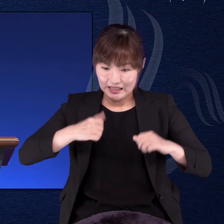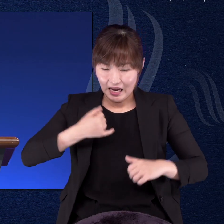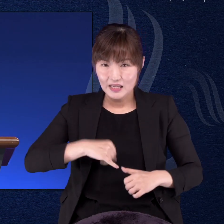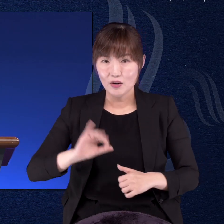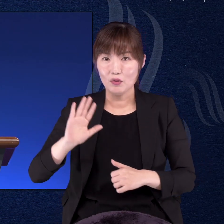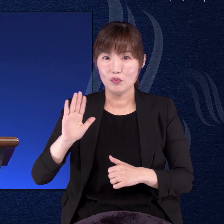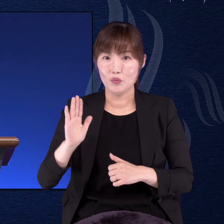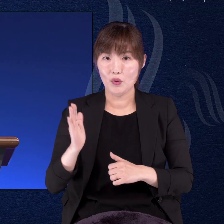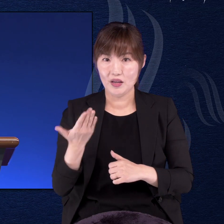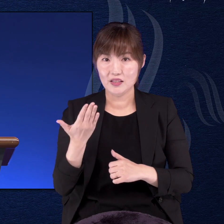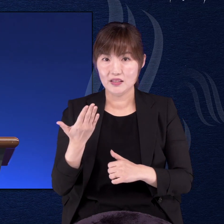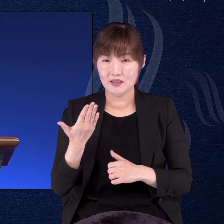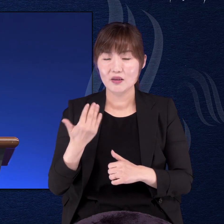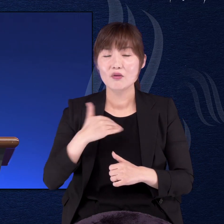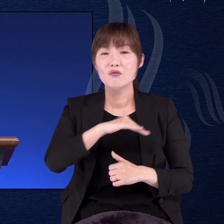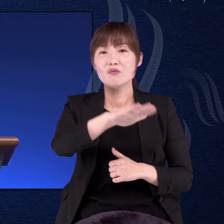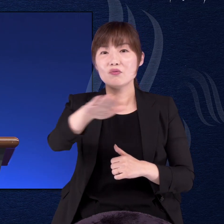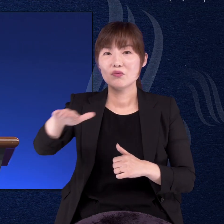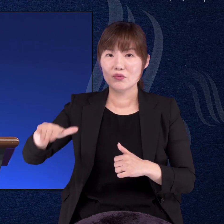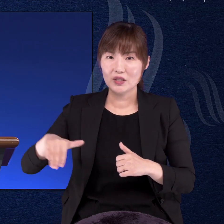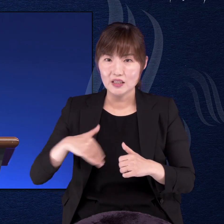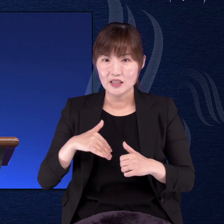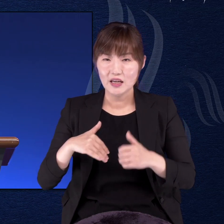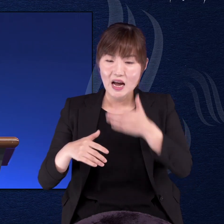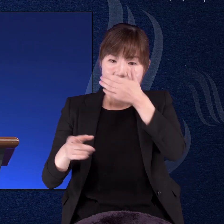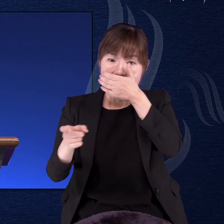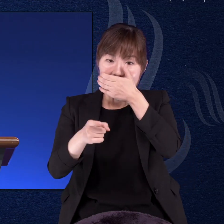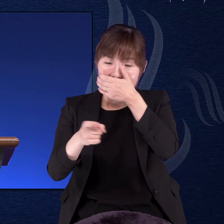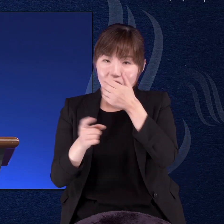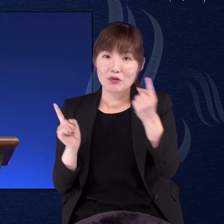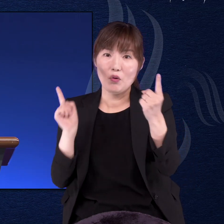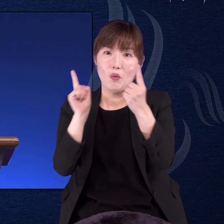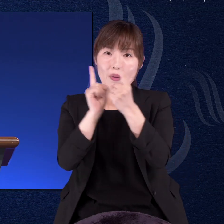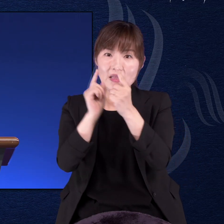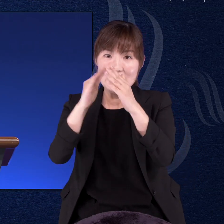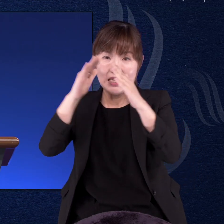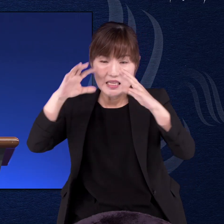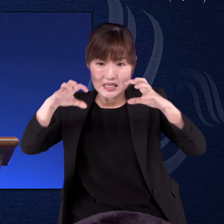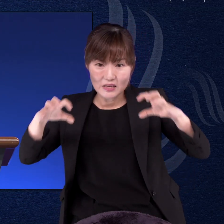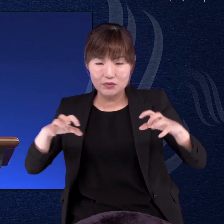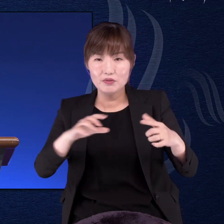돌보시기를 바라는 그 강도 만난 이웃들과 함께 살아가는 우리 한